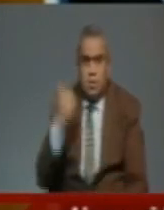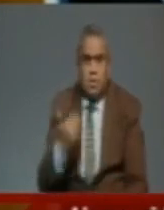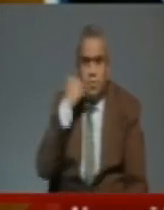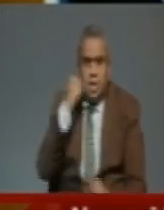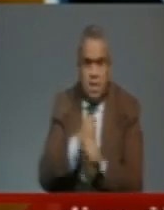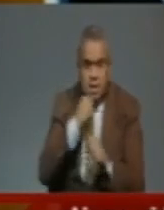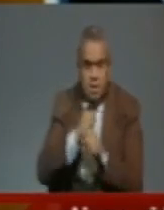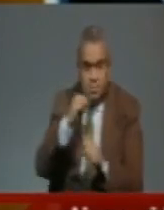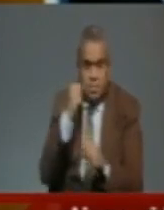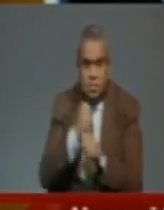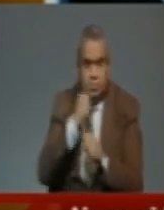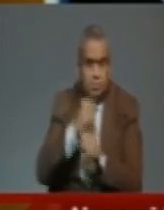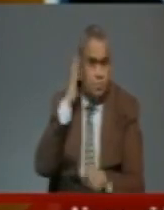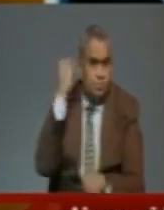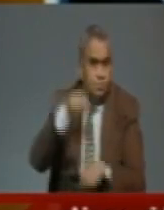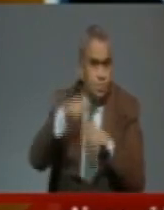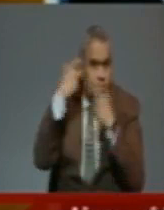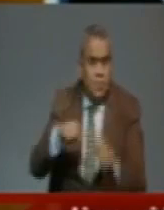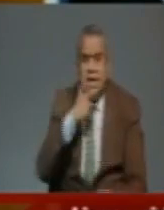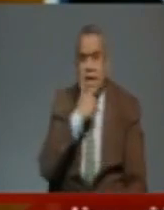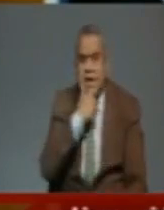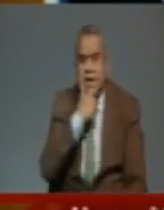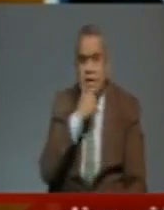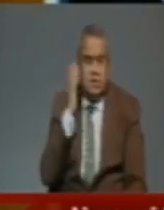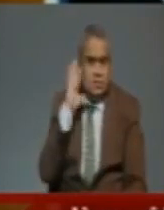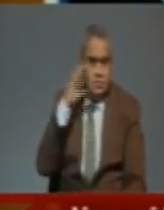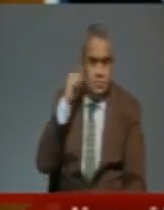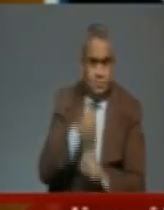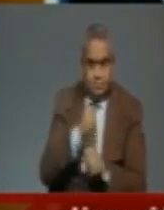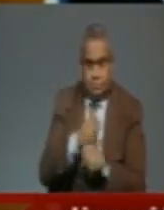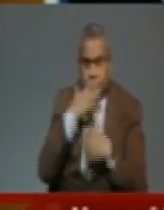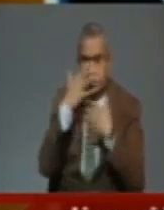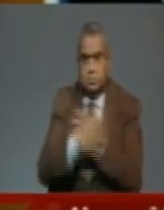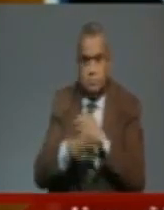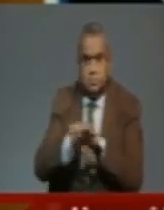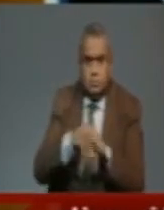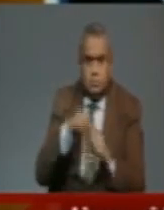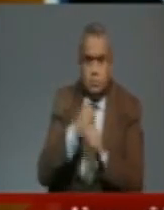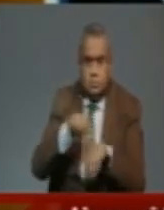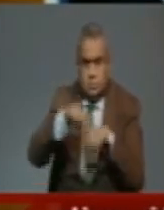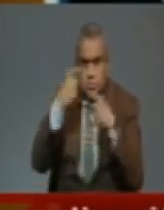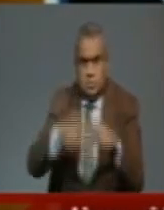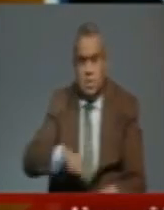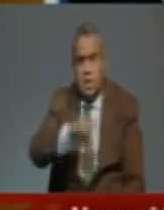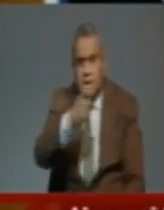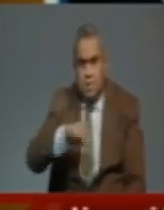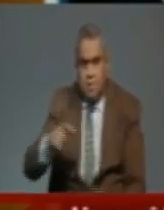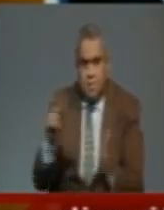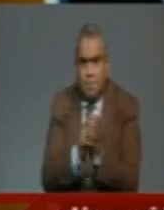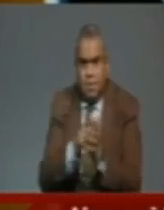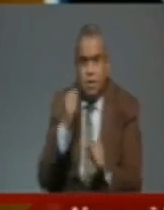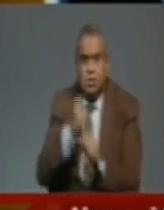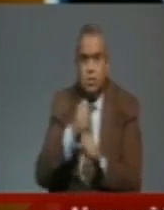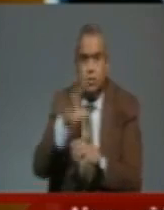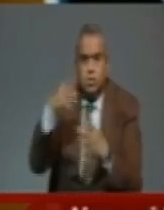في لندن. كل الشركات دي بتمتلك مواني في دول اخرى ولكن معانا والحمد لله